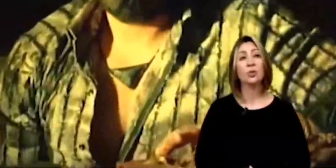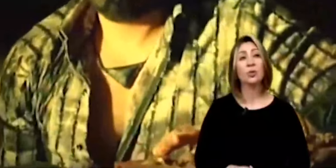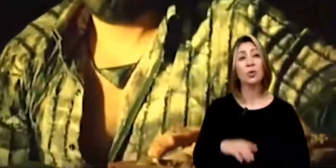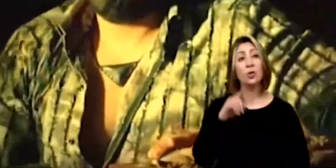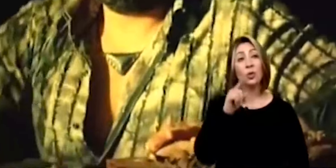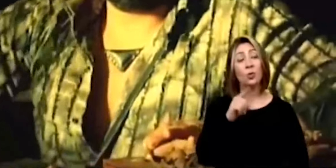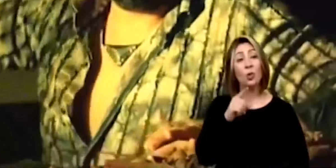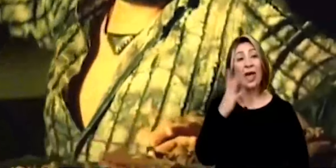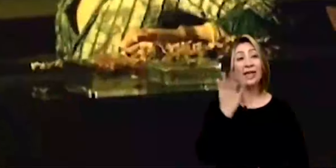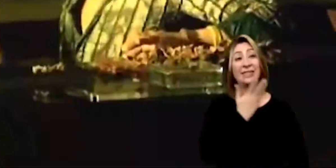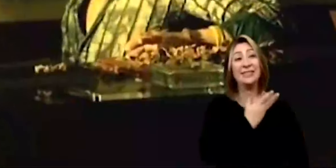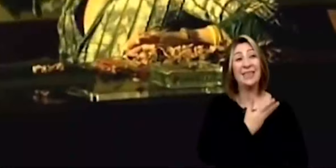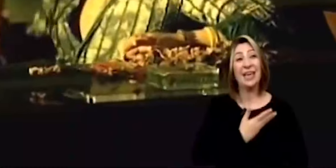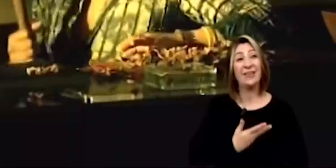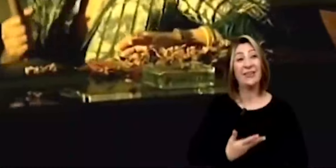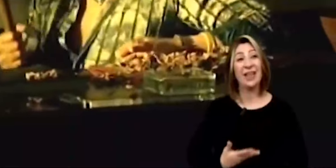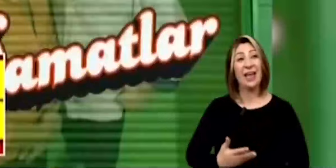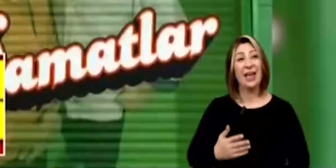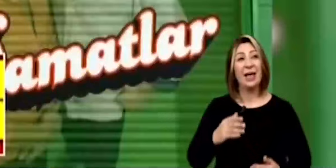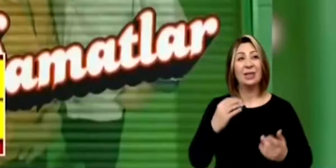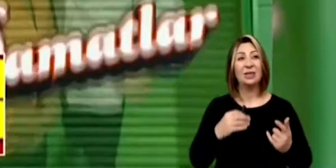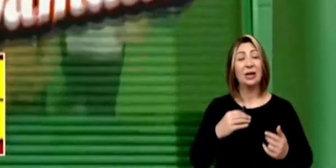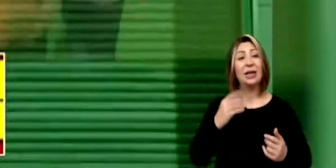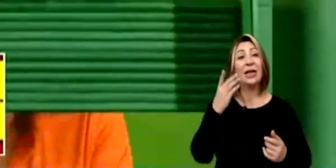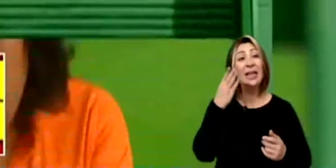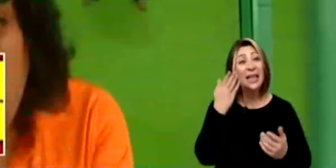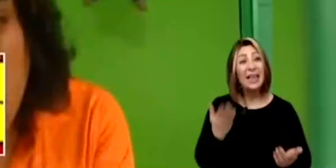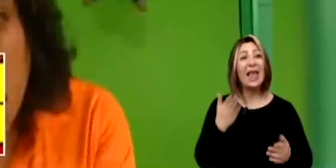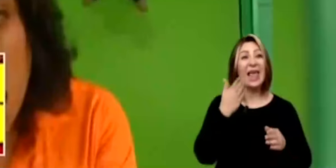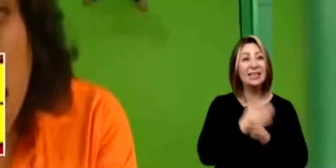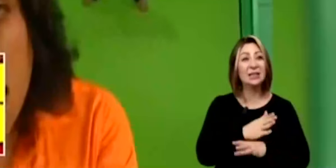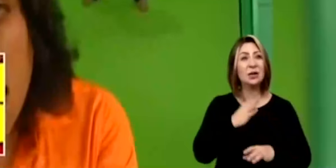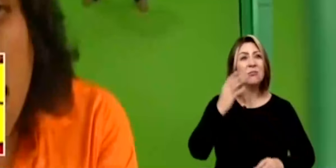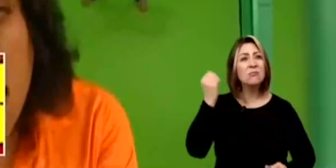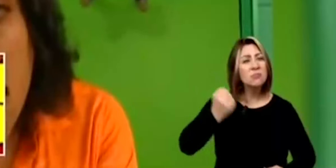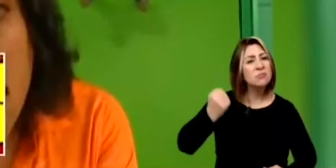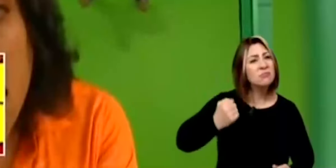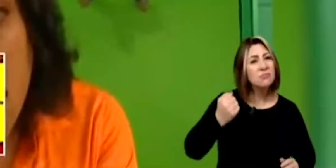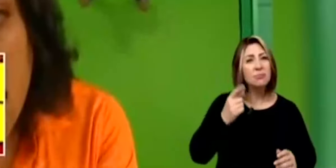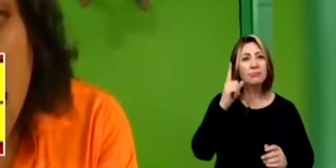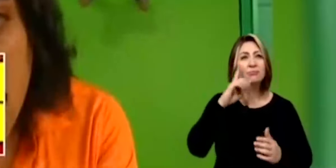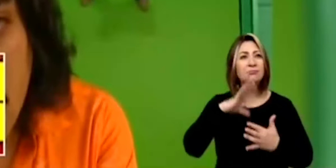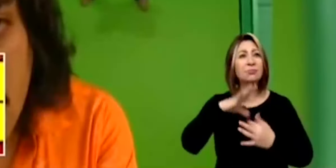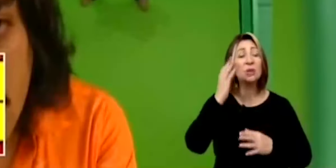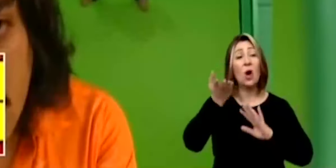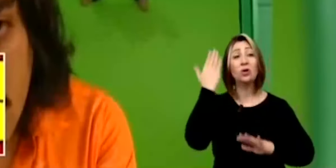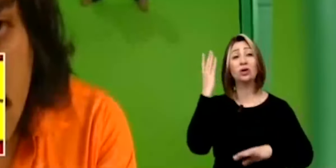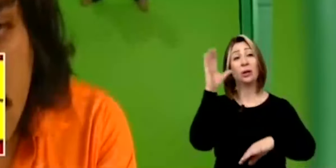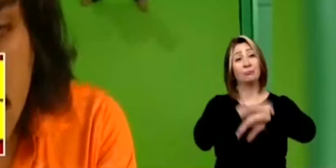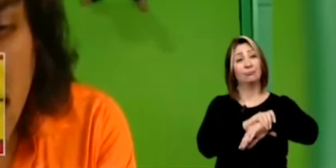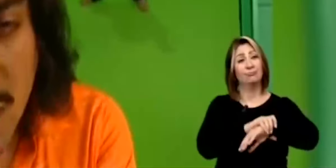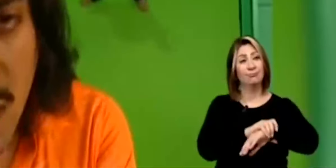bırakıyorum. Bu Sadır'ın en sevdiği enstrüman. Ki esasında psikopat rollerine yatkınlığını biz çok önceleri